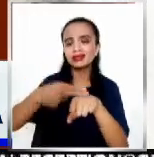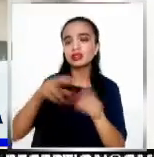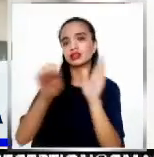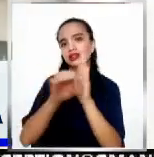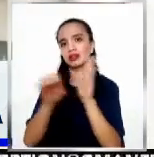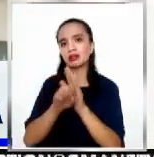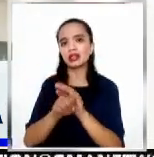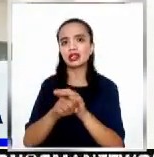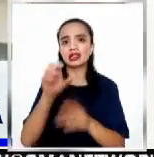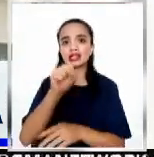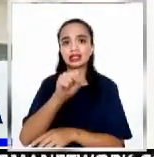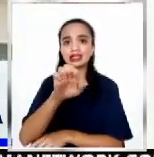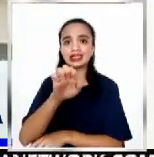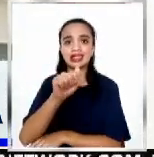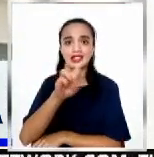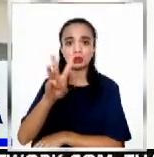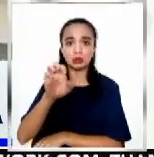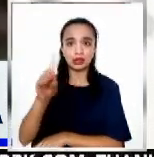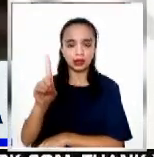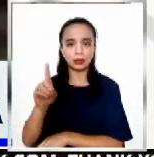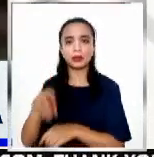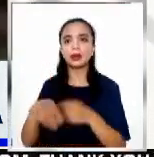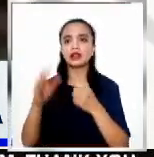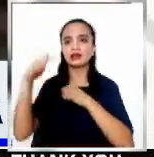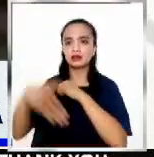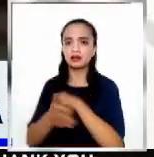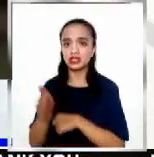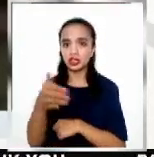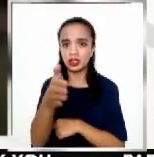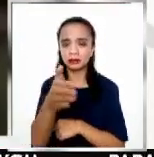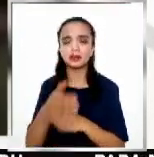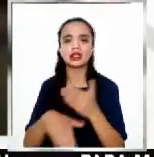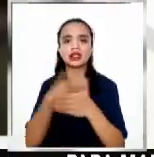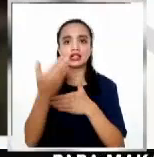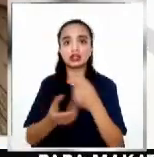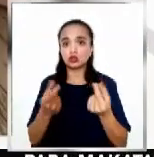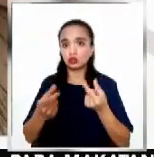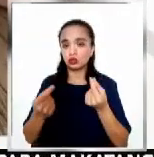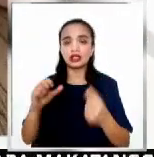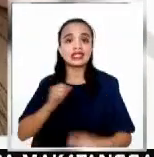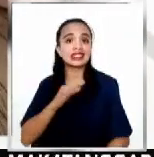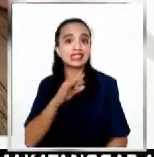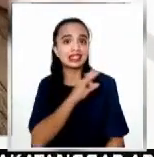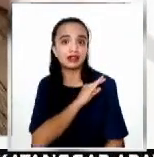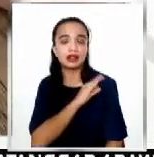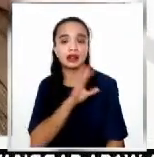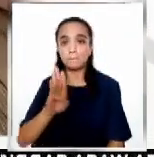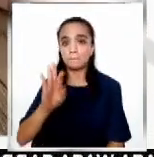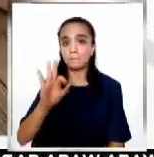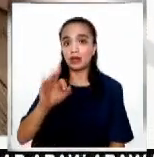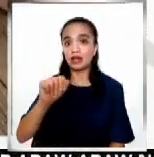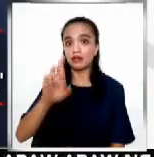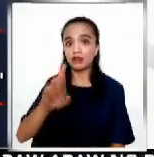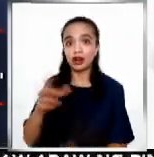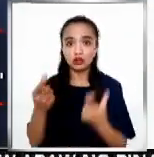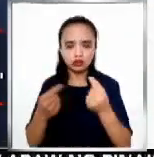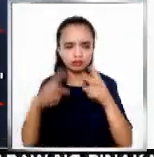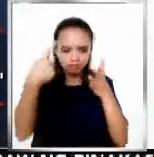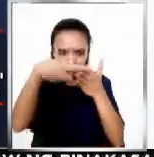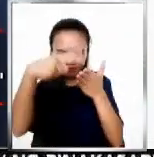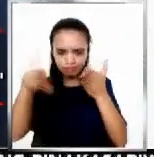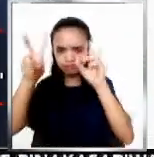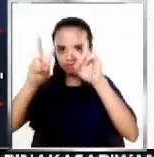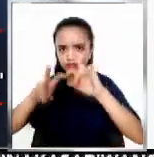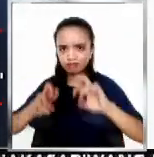isda. Agad namang umaksyon ang mga tauhan ng Bureau of Fisheries and Aquatic Resources o BFAR para suriin ang tubig. Posibleng taas ang